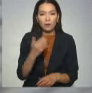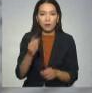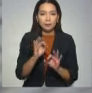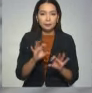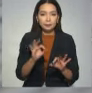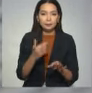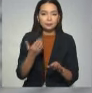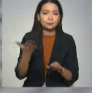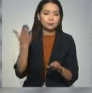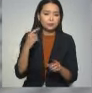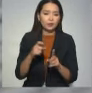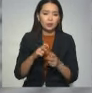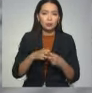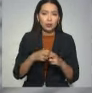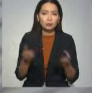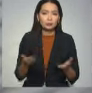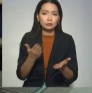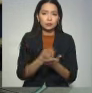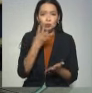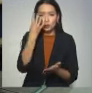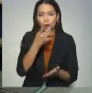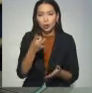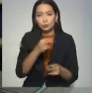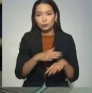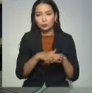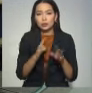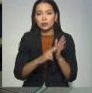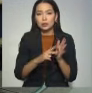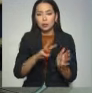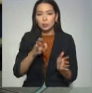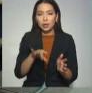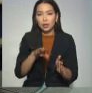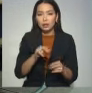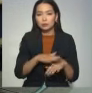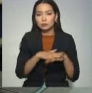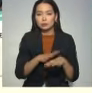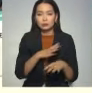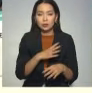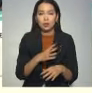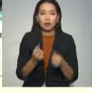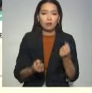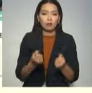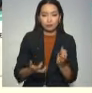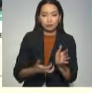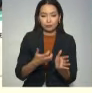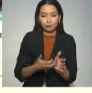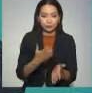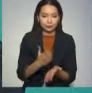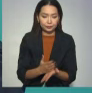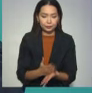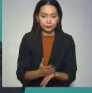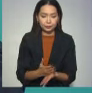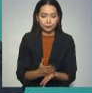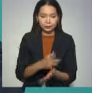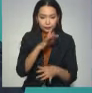жатқан мәселе. Соңғы 4 жылда республикалық бюджеттен 80 миллиард теңге бөлінген. Жүргізушілердің тапшылығы тағы бар.